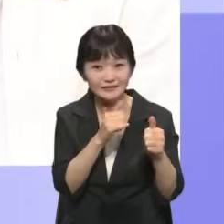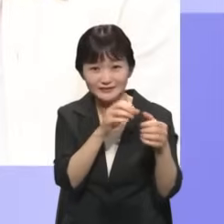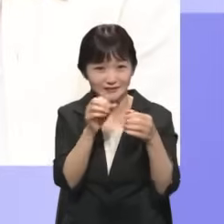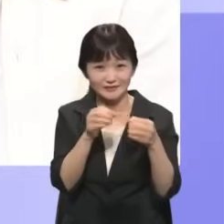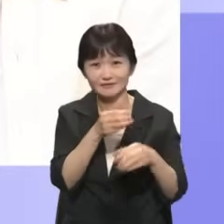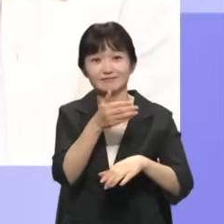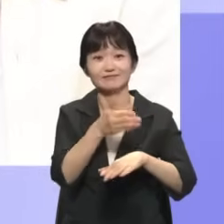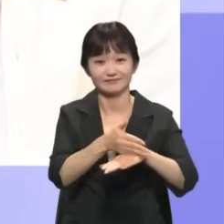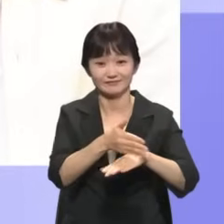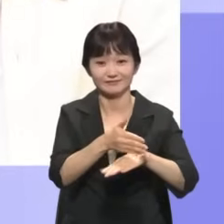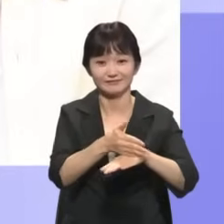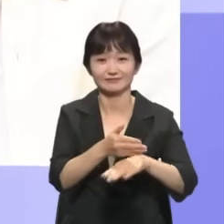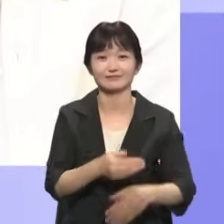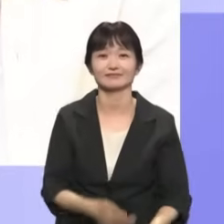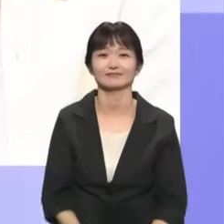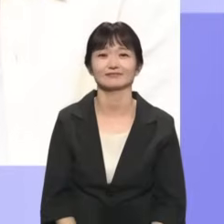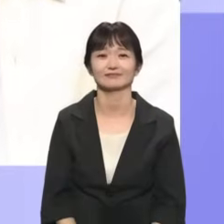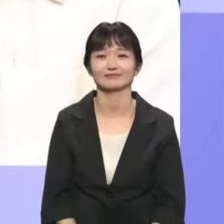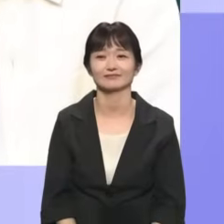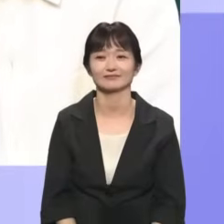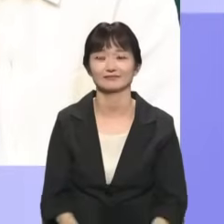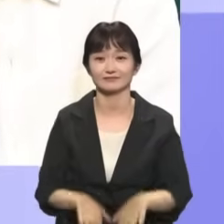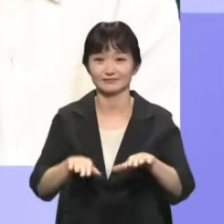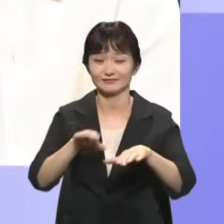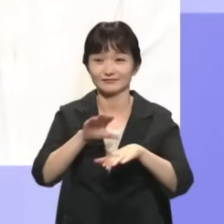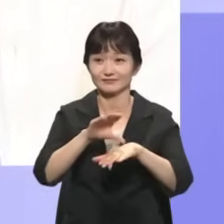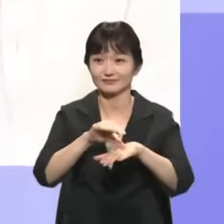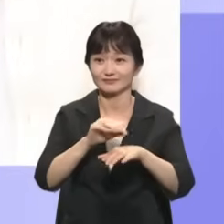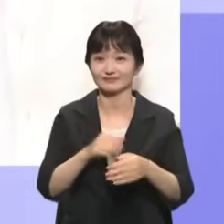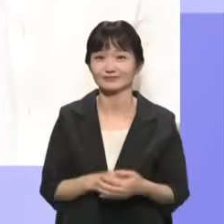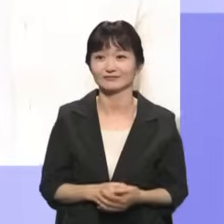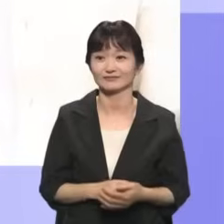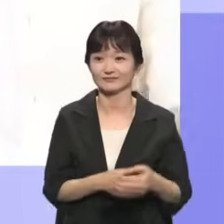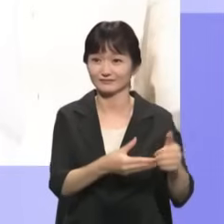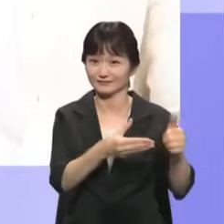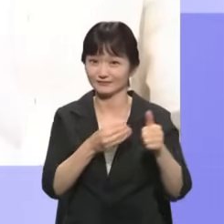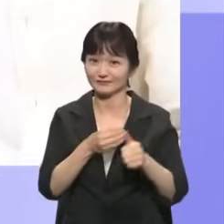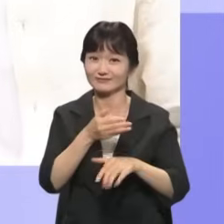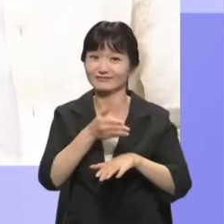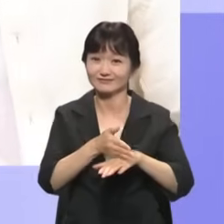너무 감사합니다. 오늘 방송 저 이렇게 초대해 주셔서